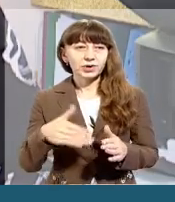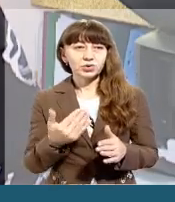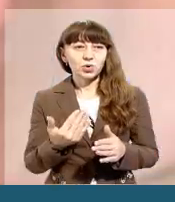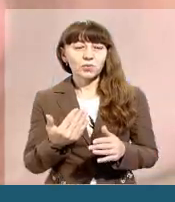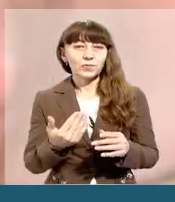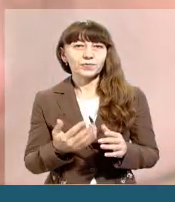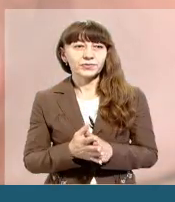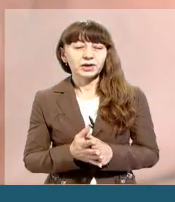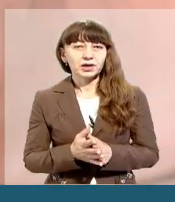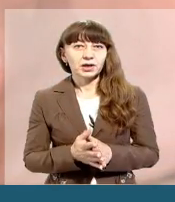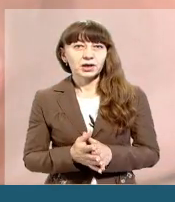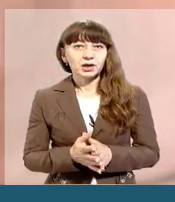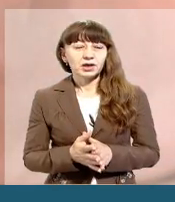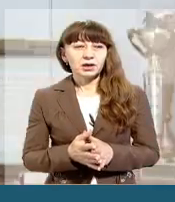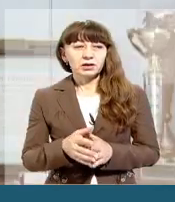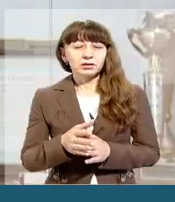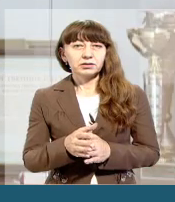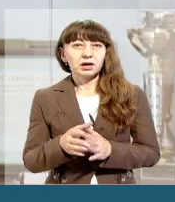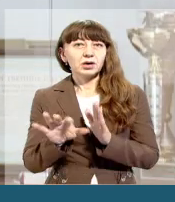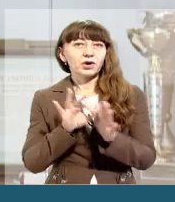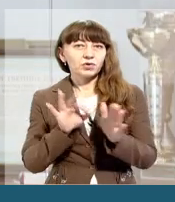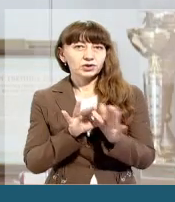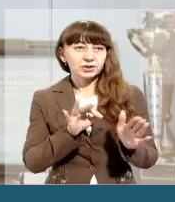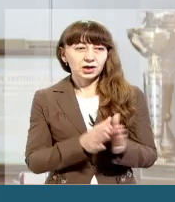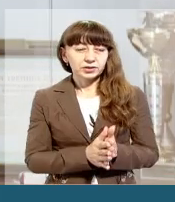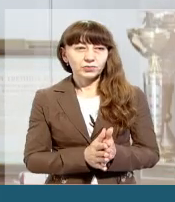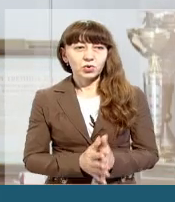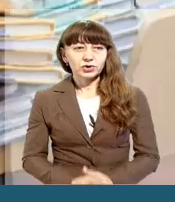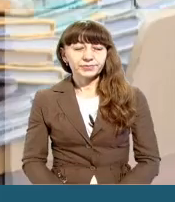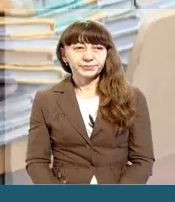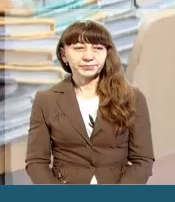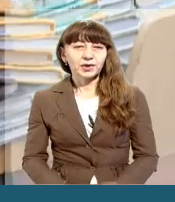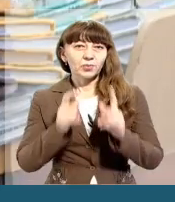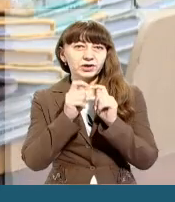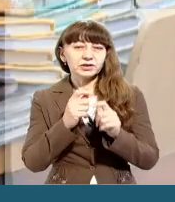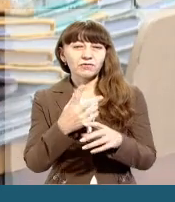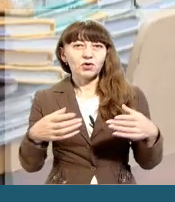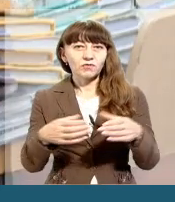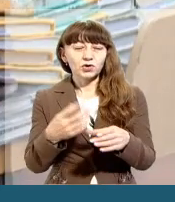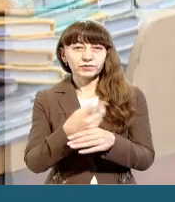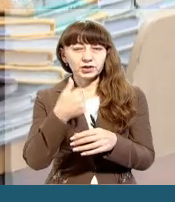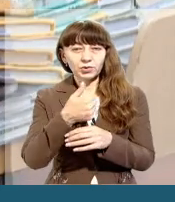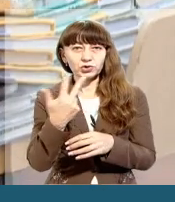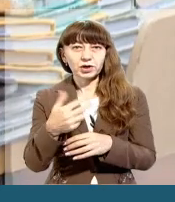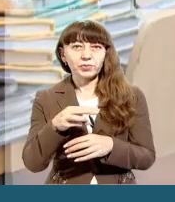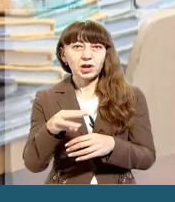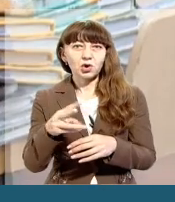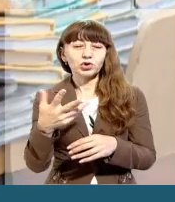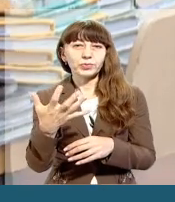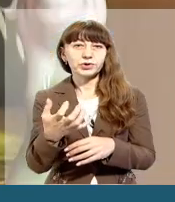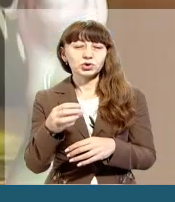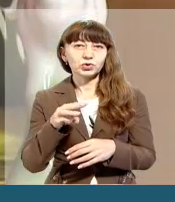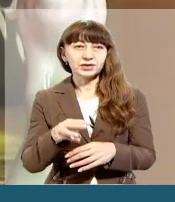өткізіледі. Қалған 2 кезең облыстық және де республикалық деңгейде өткізілмек. Аталған байқау Қостанай өңірінде 12 жылдан бері ұйымдастырылып